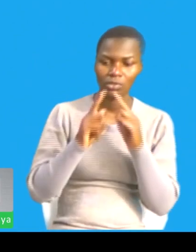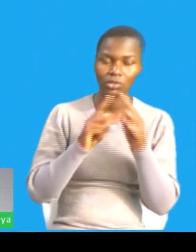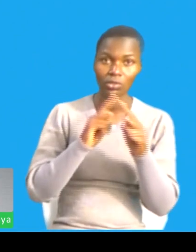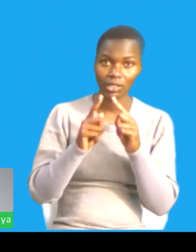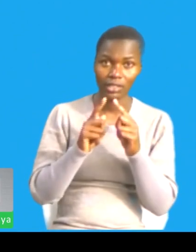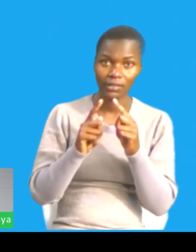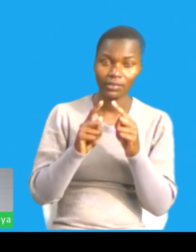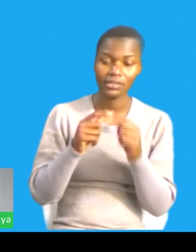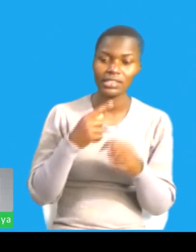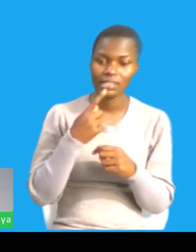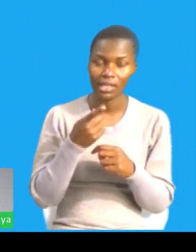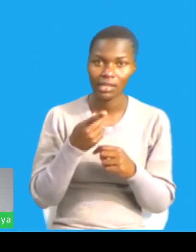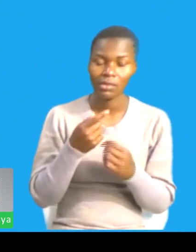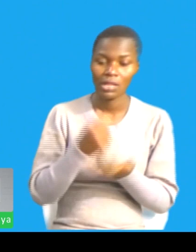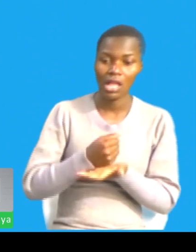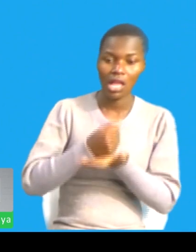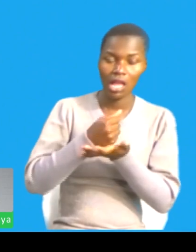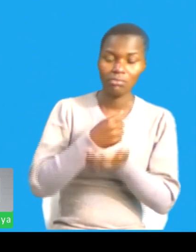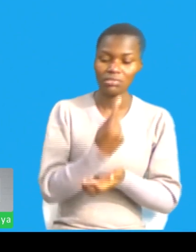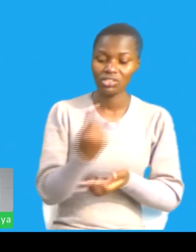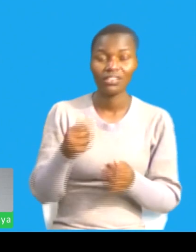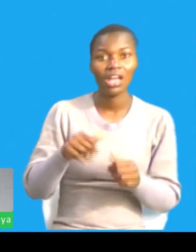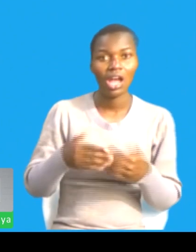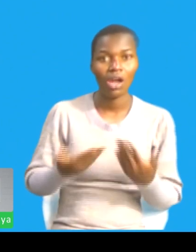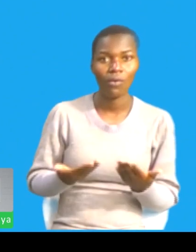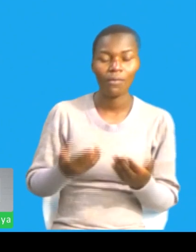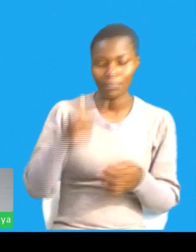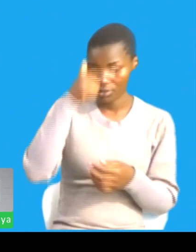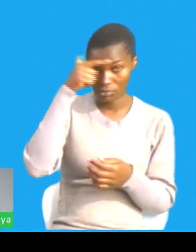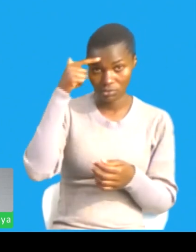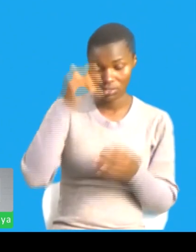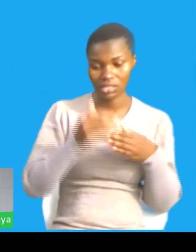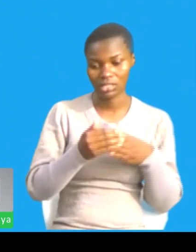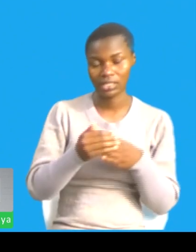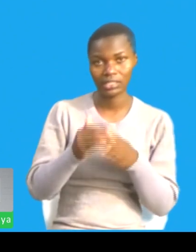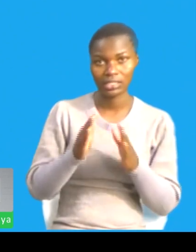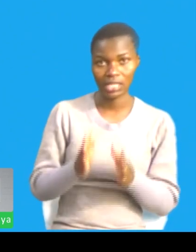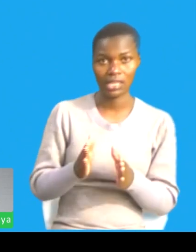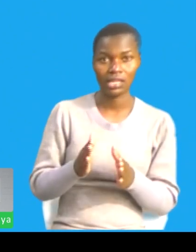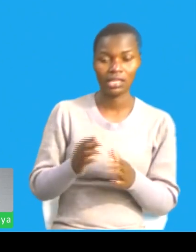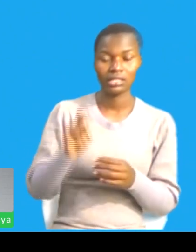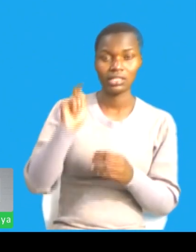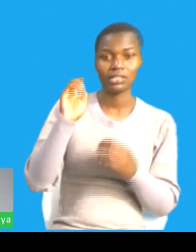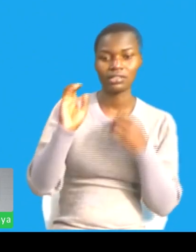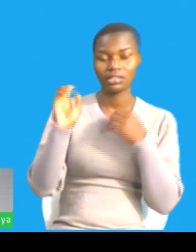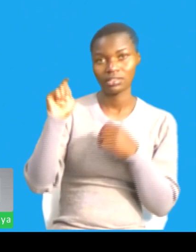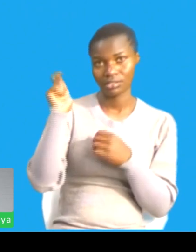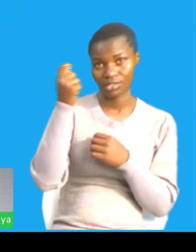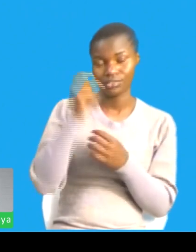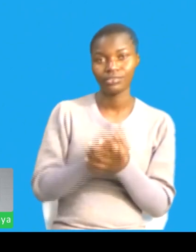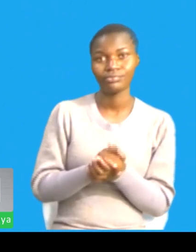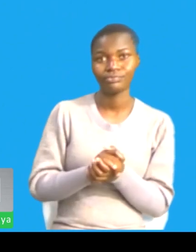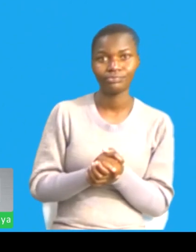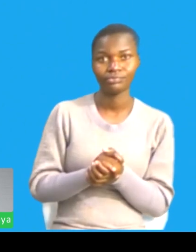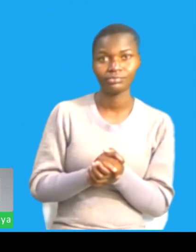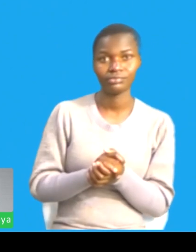ni kuambiana tutasaidiana aje, because they also are leaders in this country. Wale wapande hiyo ingine pia ni viongozi Kenya